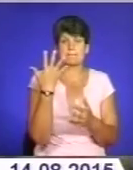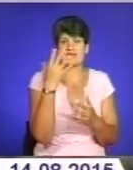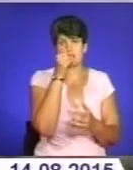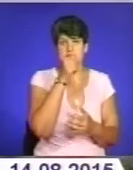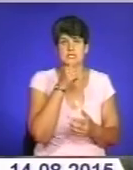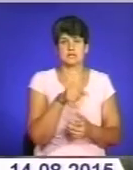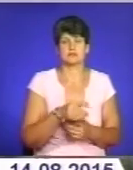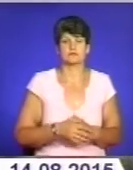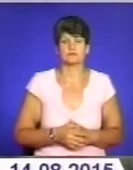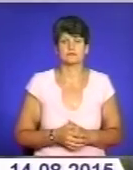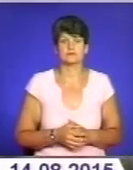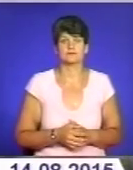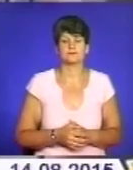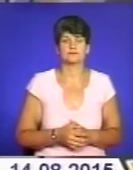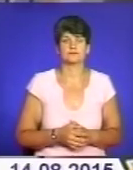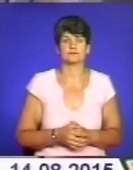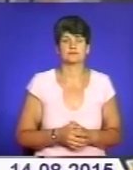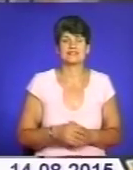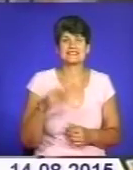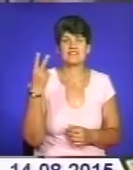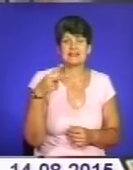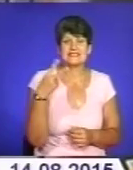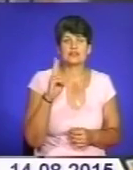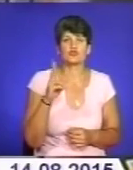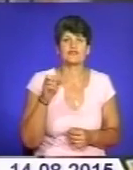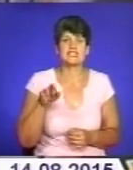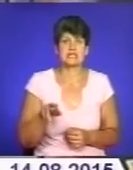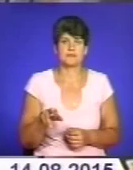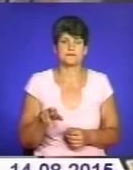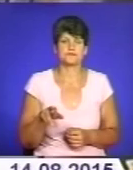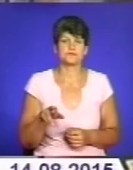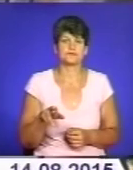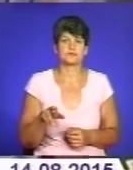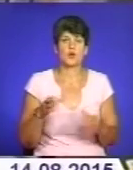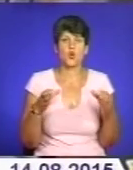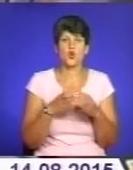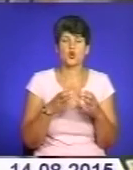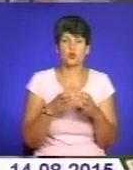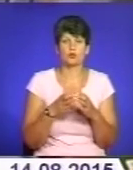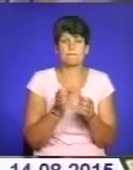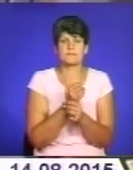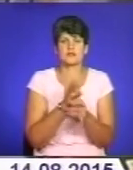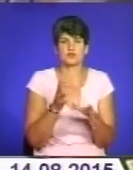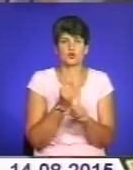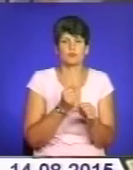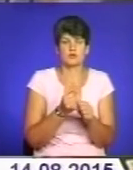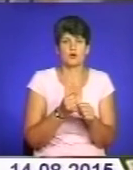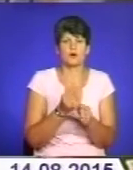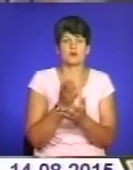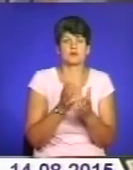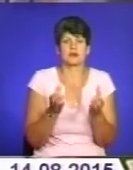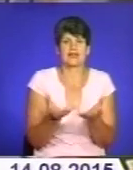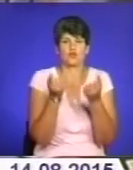місяців. З 20 квітня групою піротехнічних робіт аварійно-рятувального